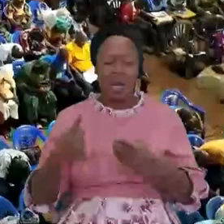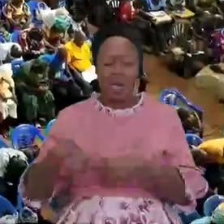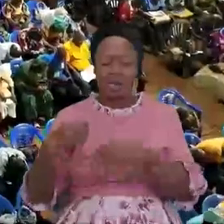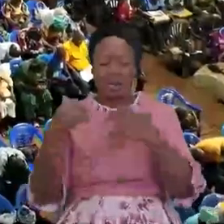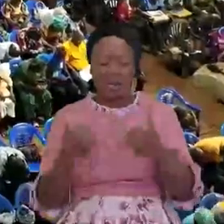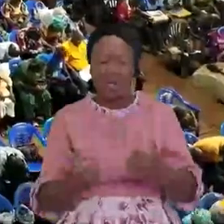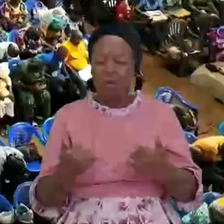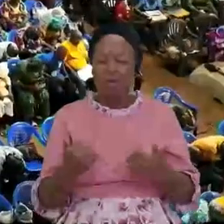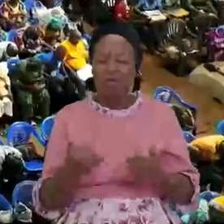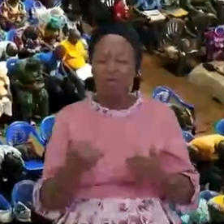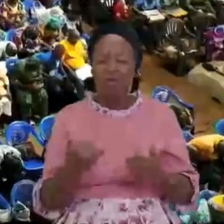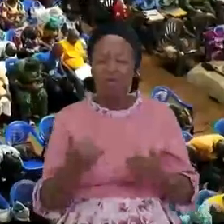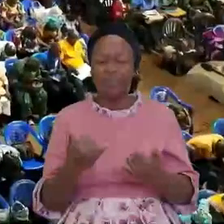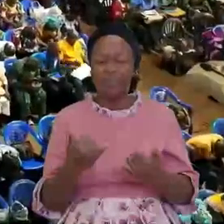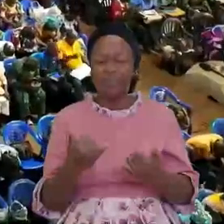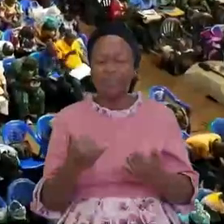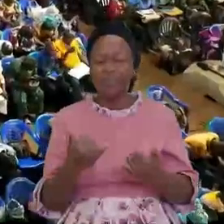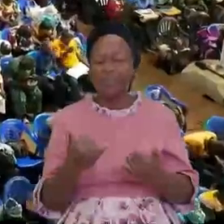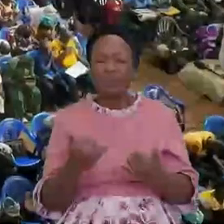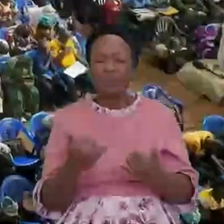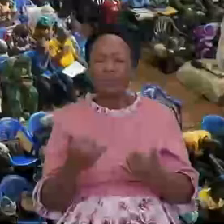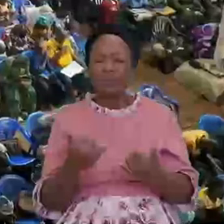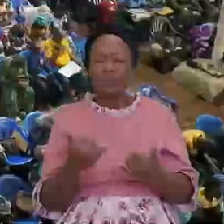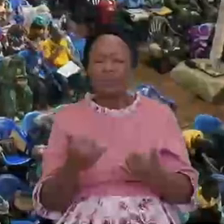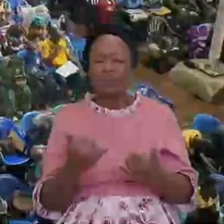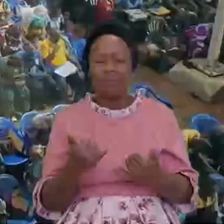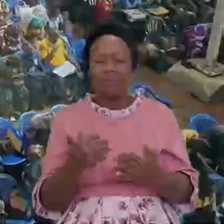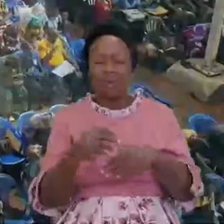L'assurance et la joie du salut dans leur vie maintenant.